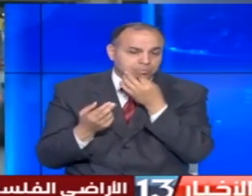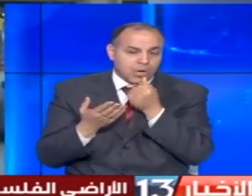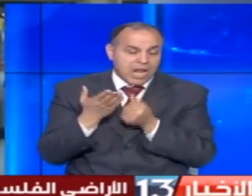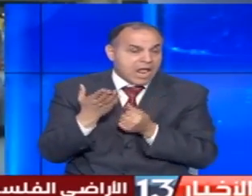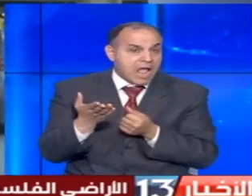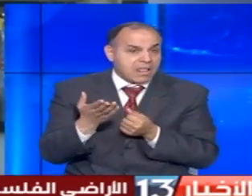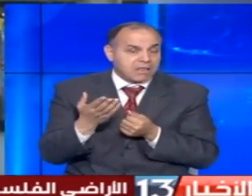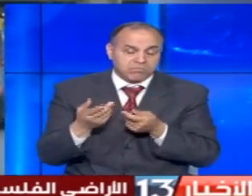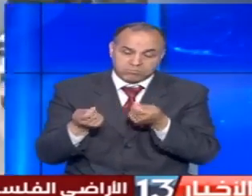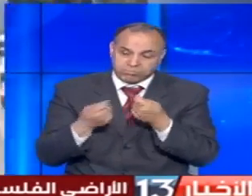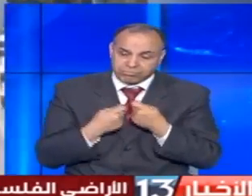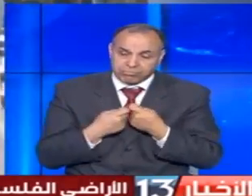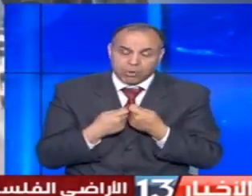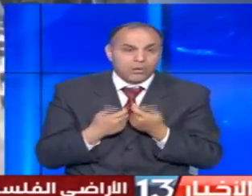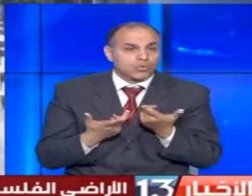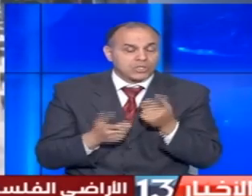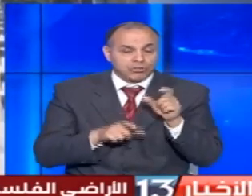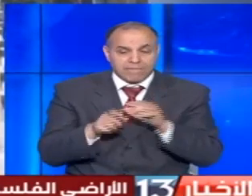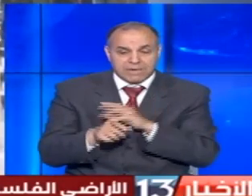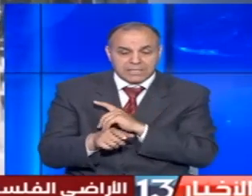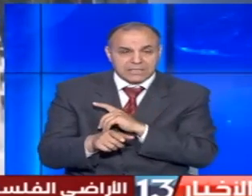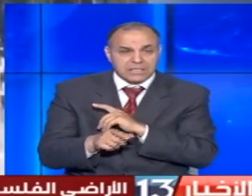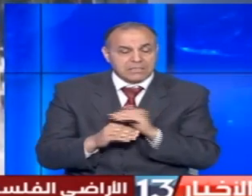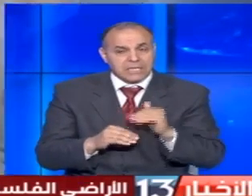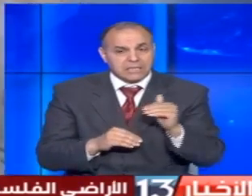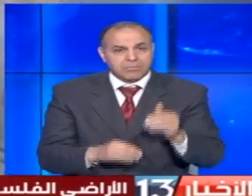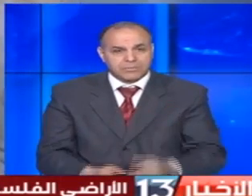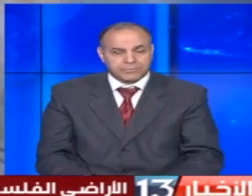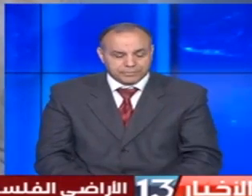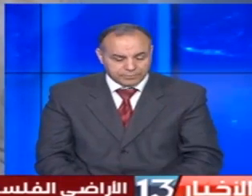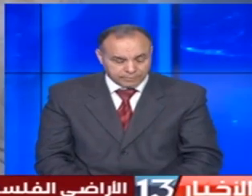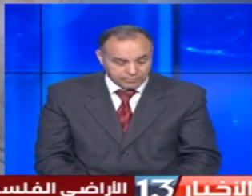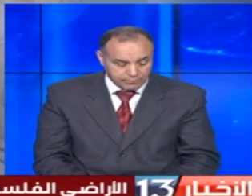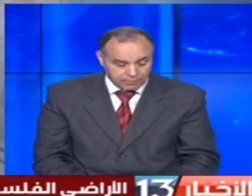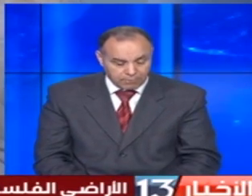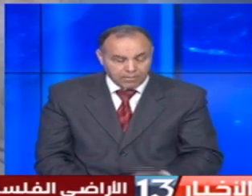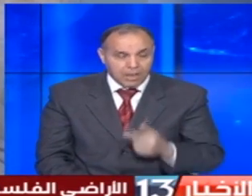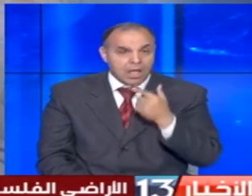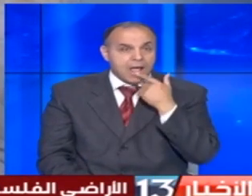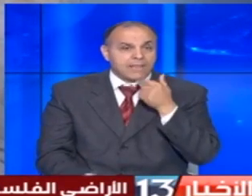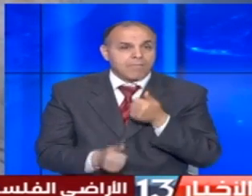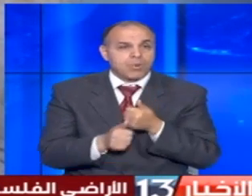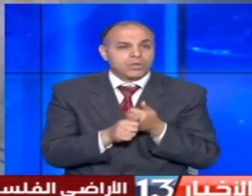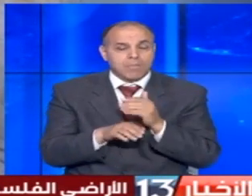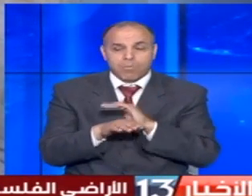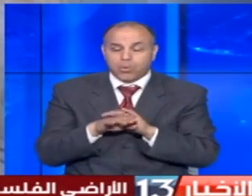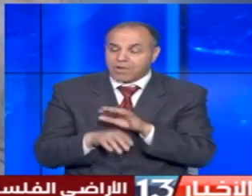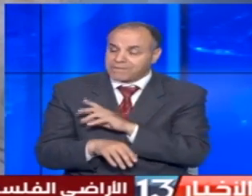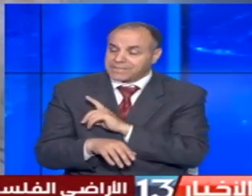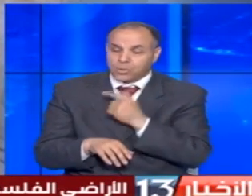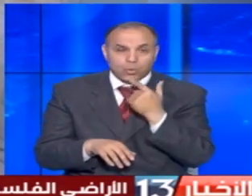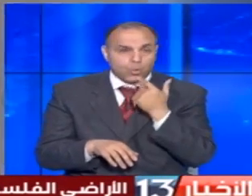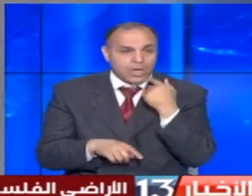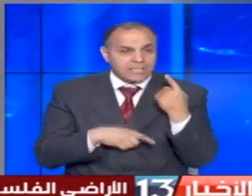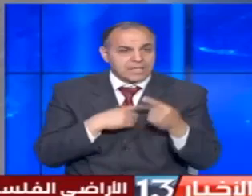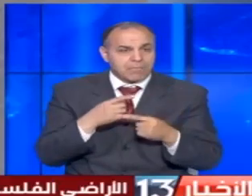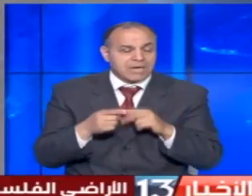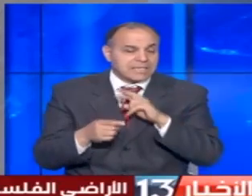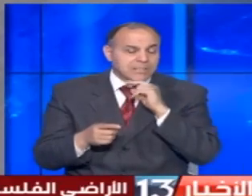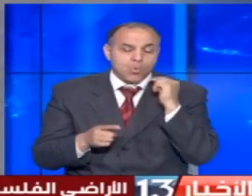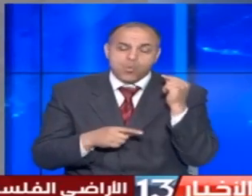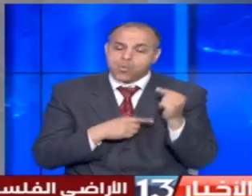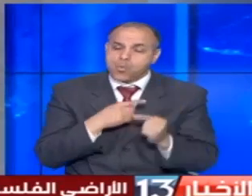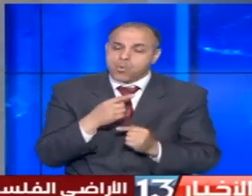هذه الموارد وتوظيفها من اجل التنميه واعتبر متابعون للشان الفلسطيني ان استمرار الاحتلال